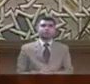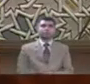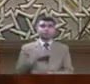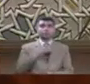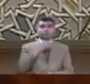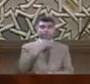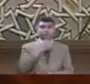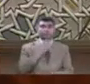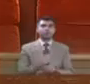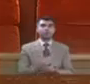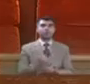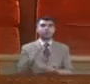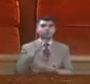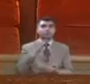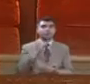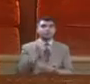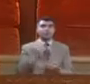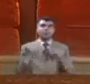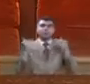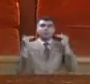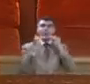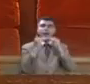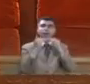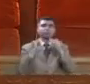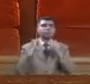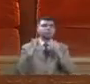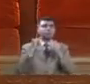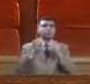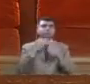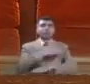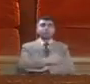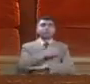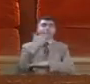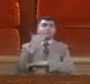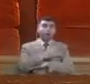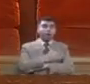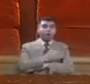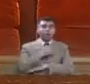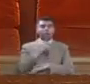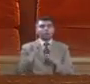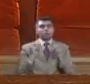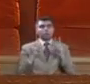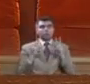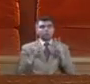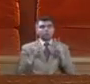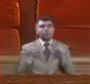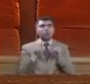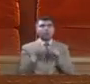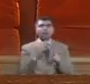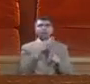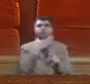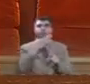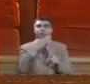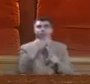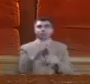النائب المحترم أن هناك تنسيق ورغبة كبيرة جدا عند إدارة الجمارك بما أنكم ذكرتها لتسهيل مأمورية